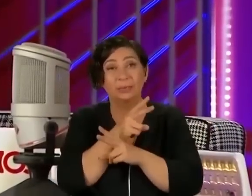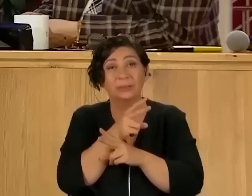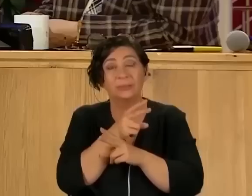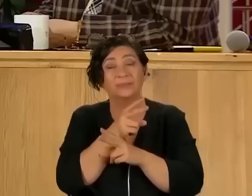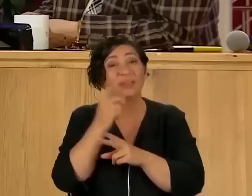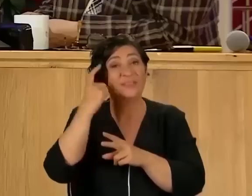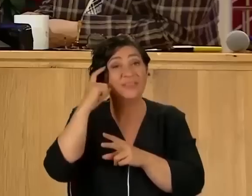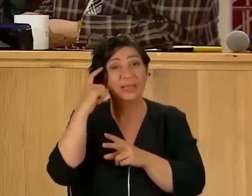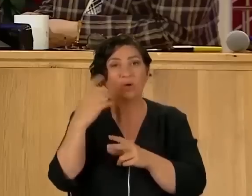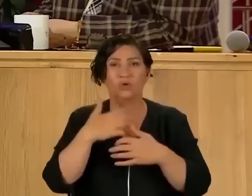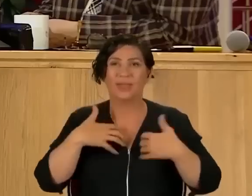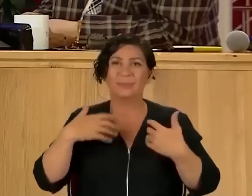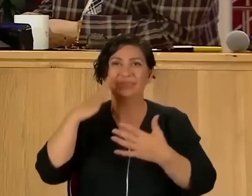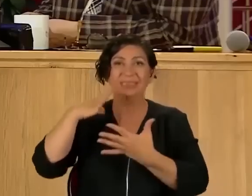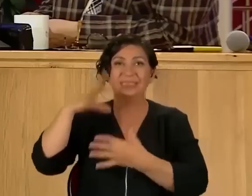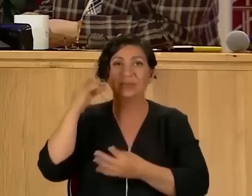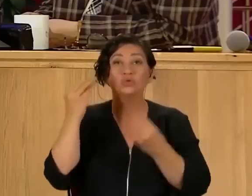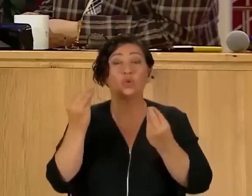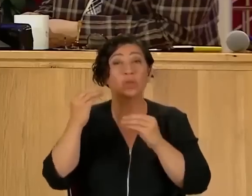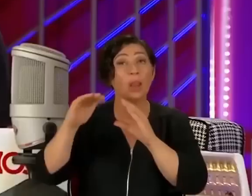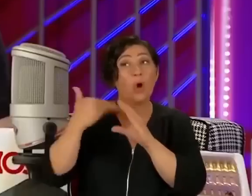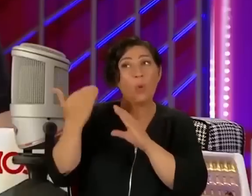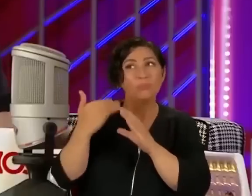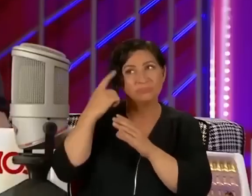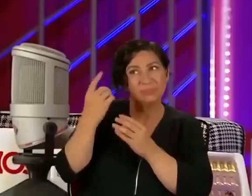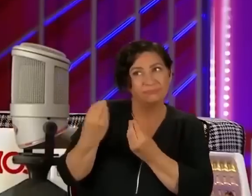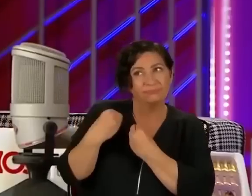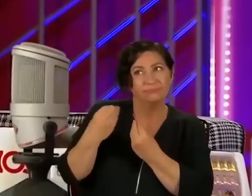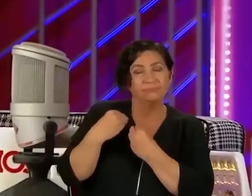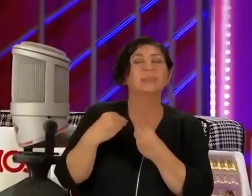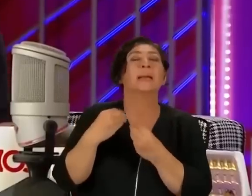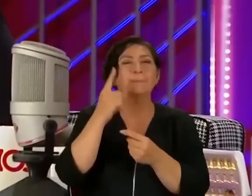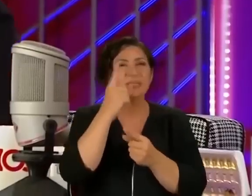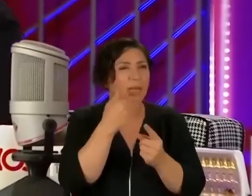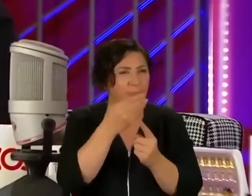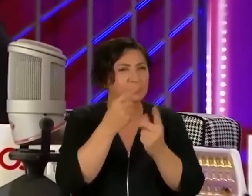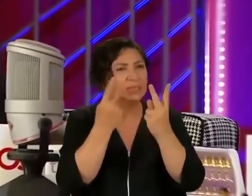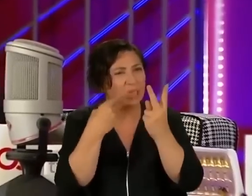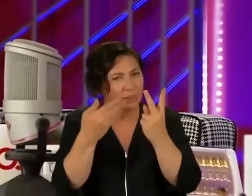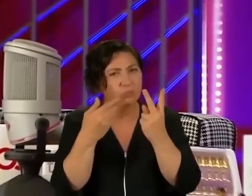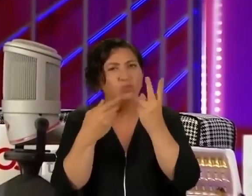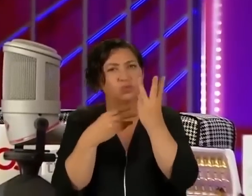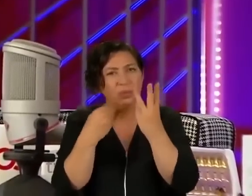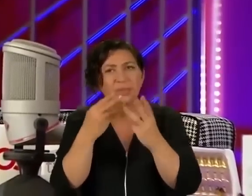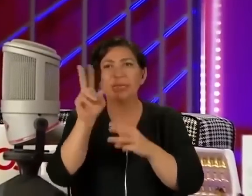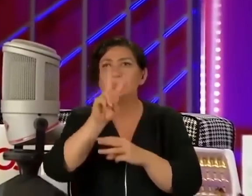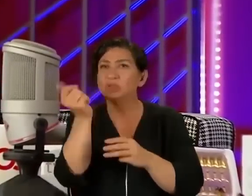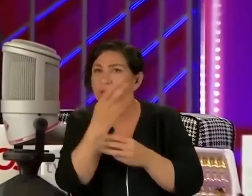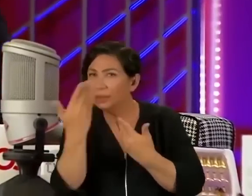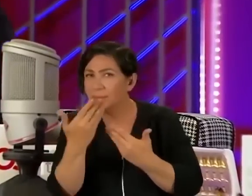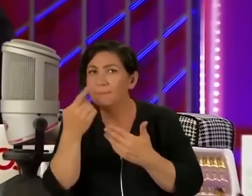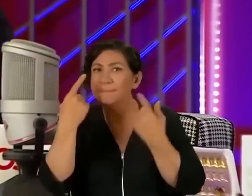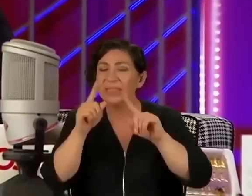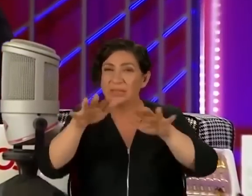çok fikrine güvendiğim insanlardan çok güzel yorumlar aldım. Yani bunu önce bir kişiye anlattım, iki kişiye anlattım, 20 kişiye